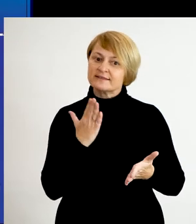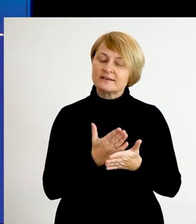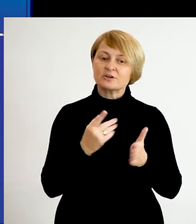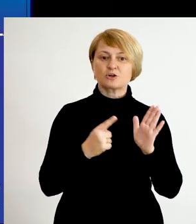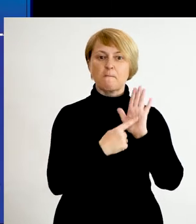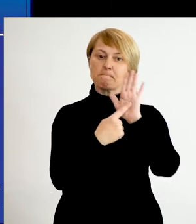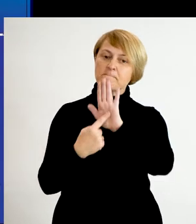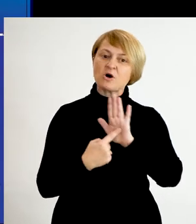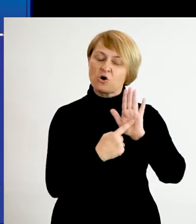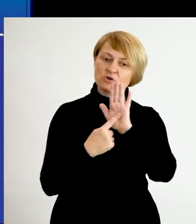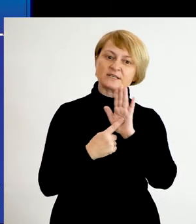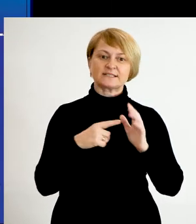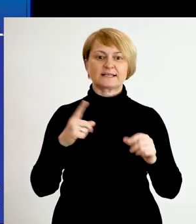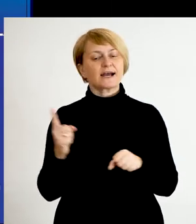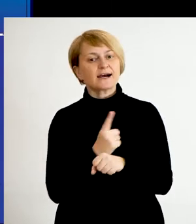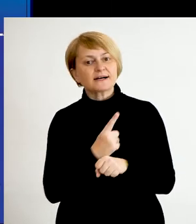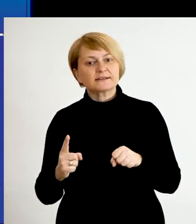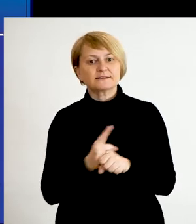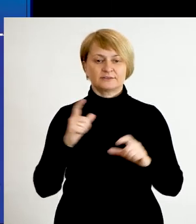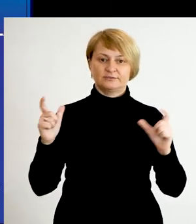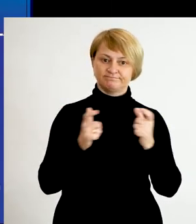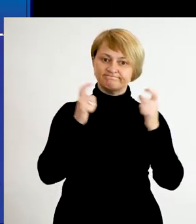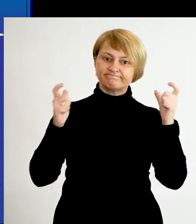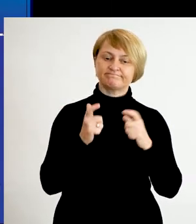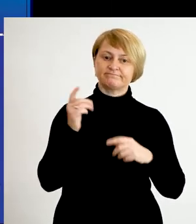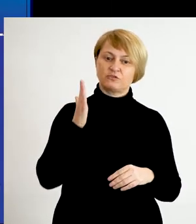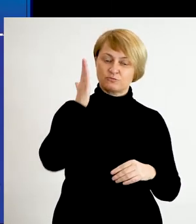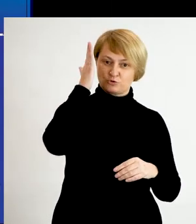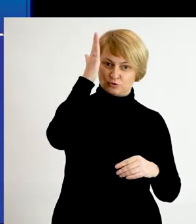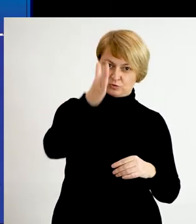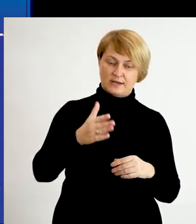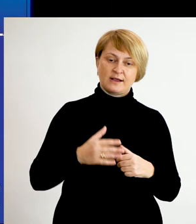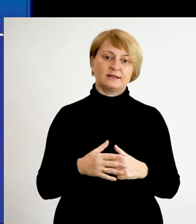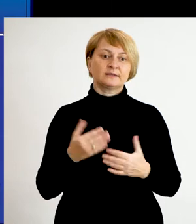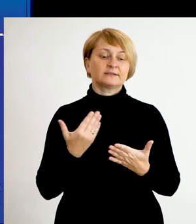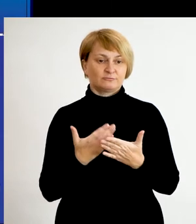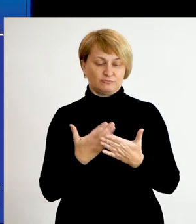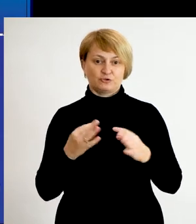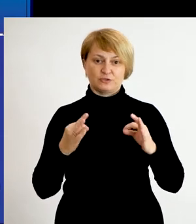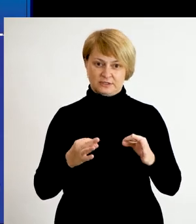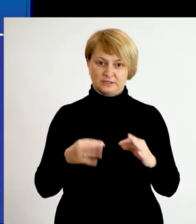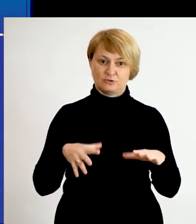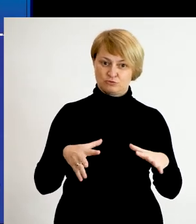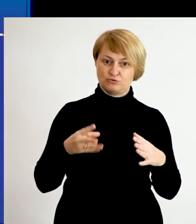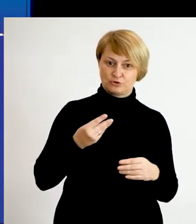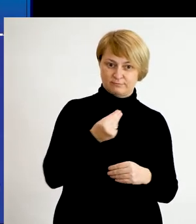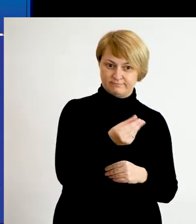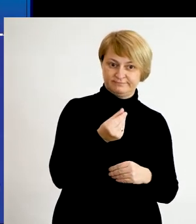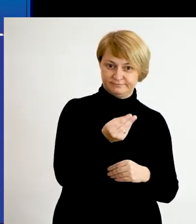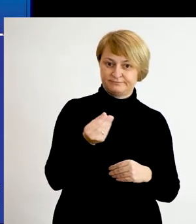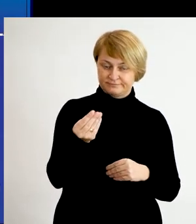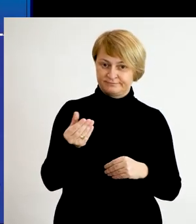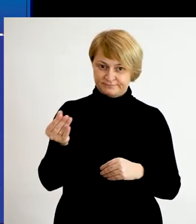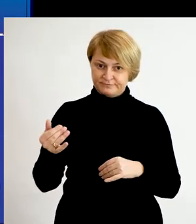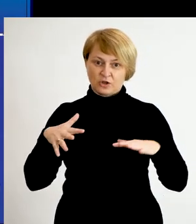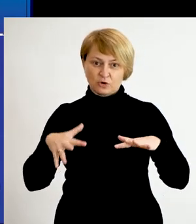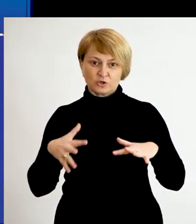jakie ryzyka, jakie niebezpieczeństwa przed nami stoją, bo obok tych wydatków, które ponosimy na